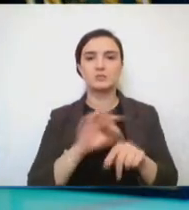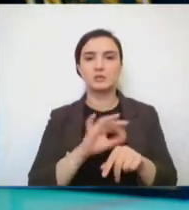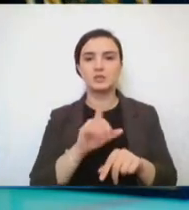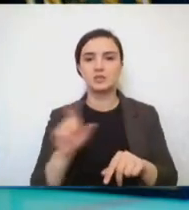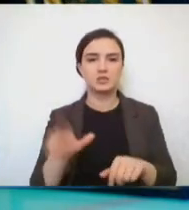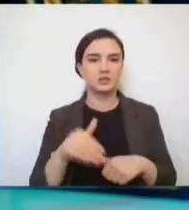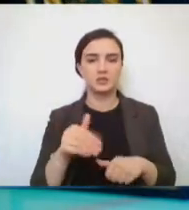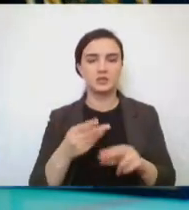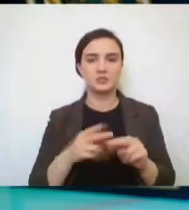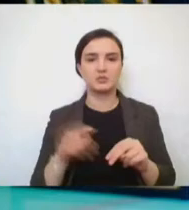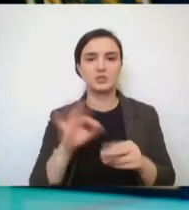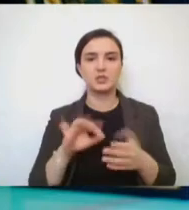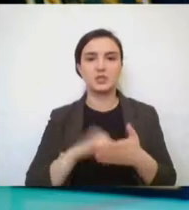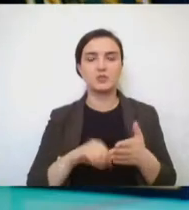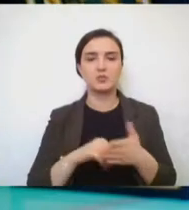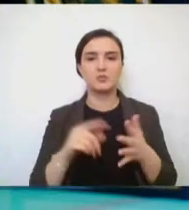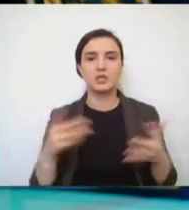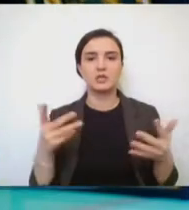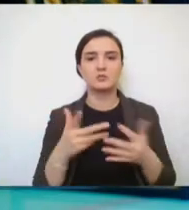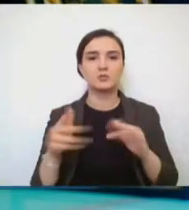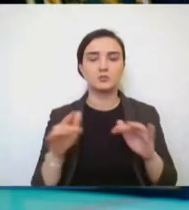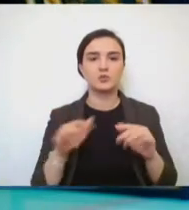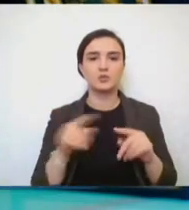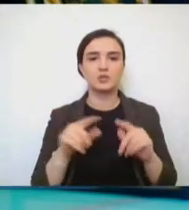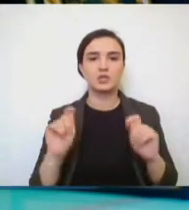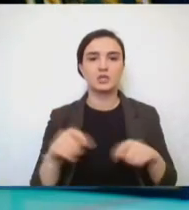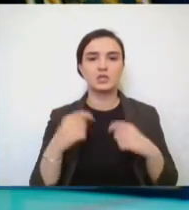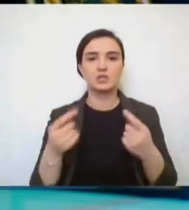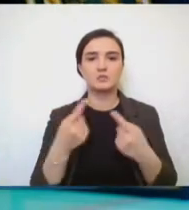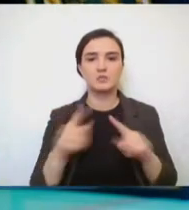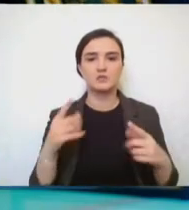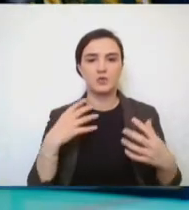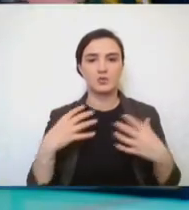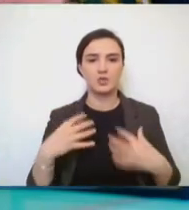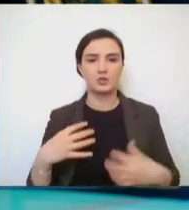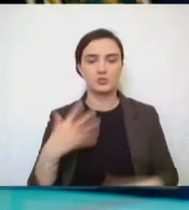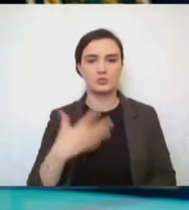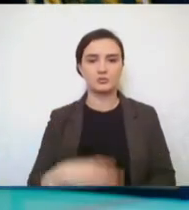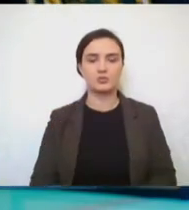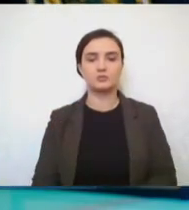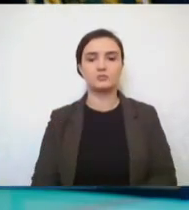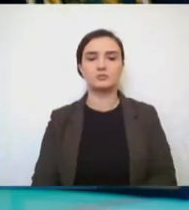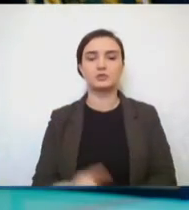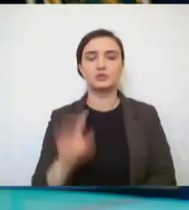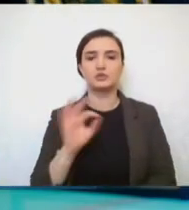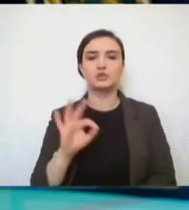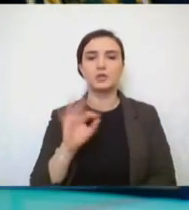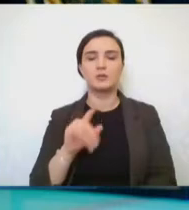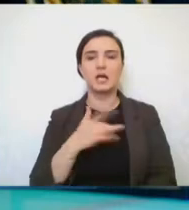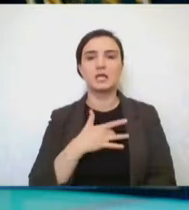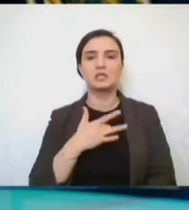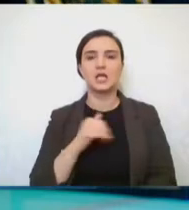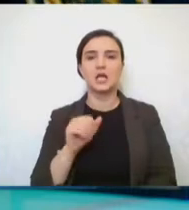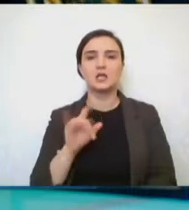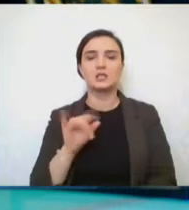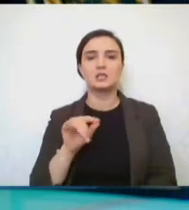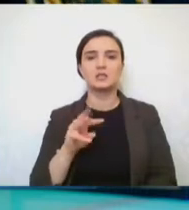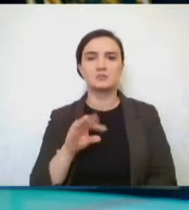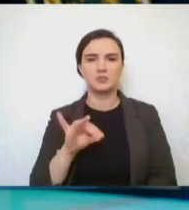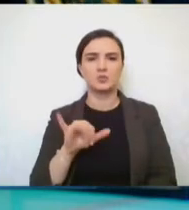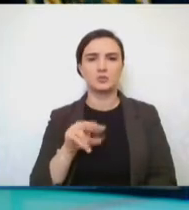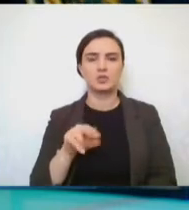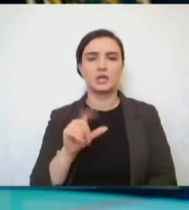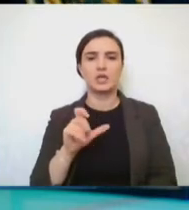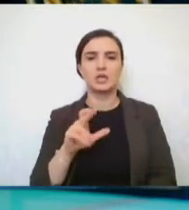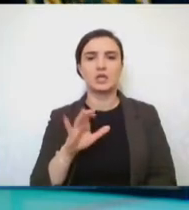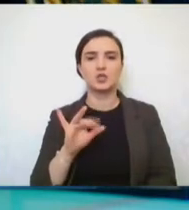ეს ანთებითი პროცესი გადაეცემა სხვა ორგანოებს, ეს ერთი საკითხი. და შეიძლება არითმიაზე რომ საუბრობთ, სწორედ ელექტროლიტების დაკარგვა და